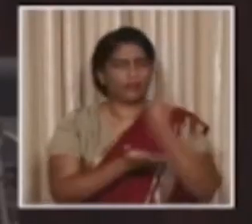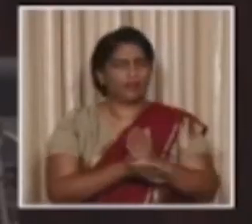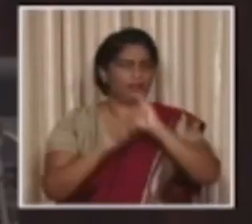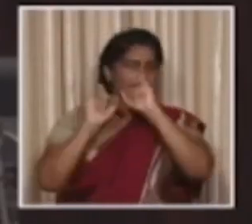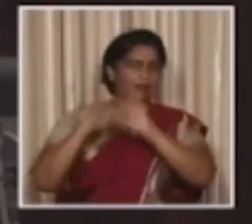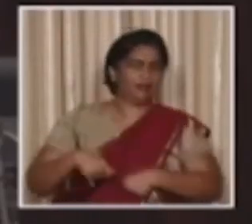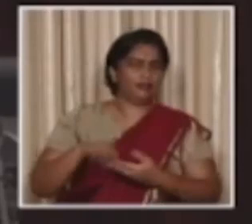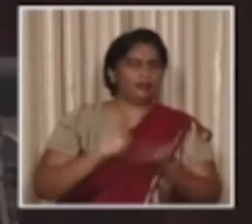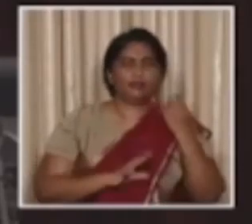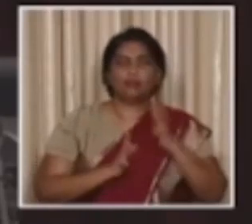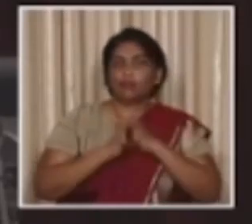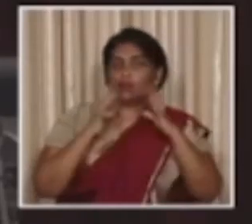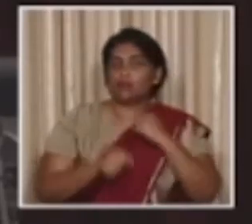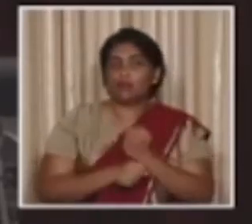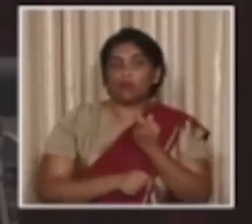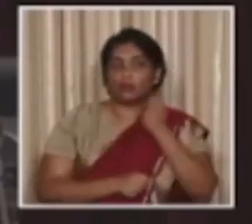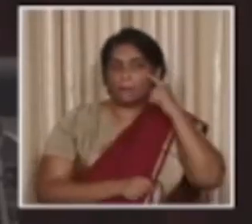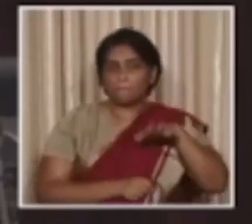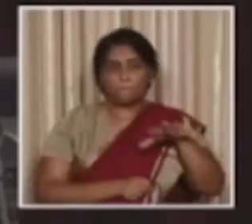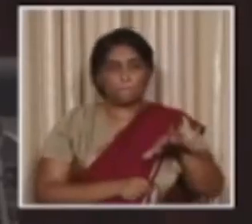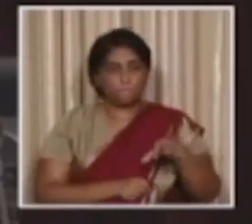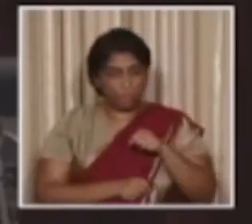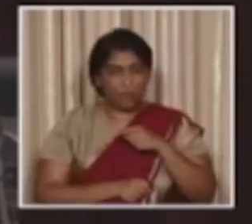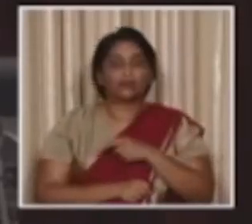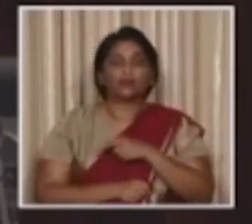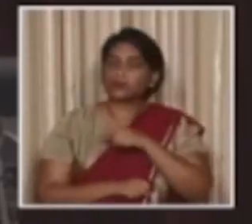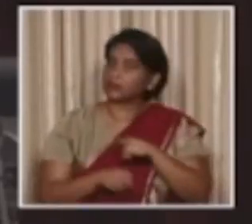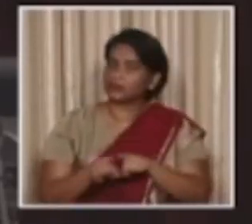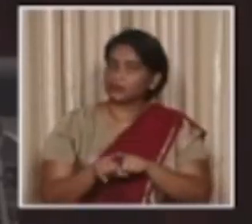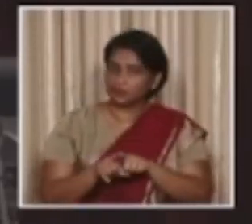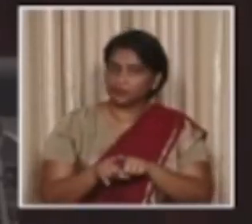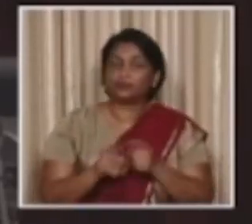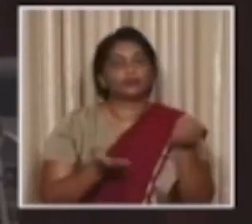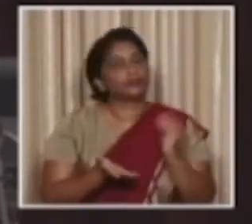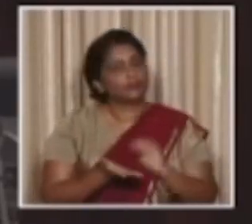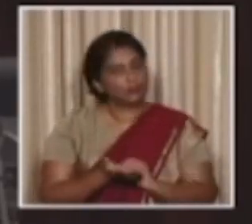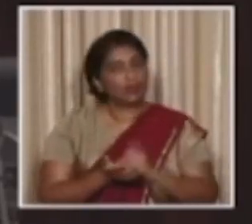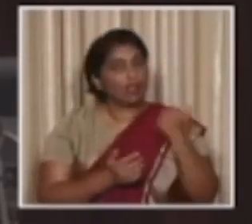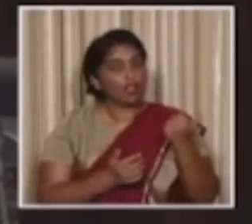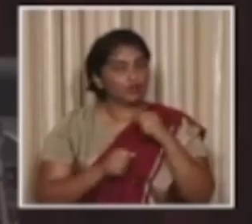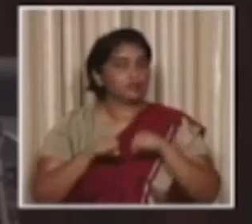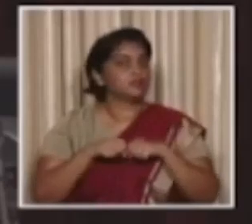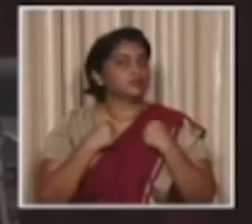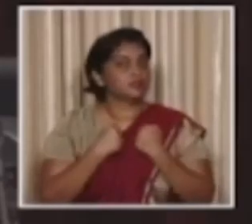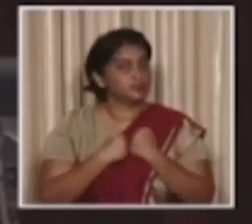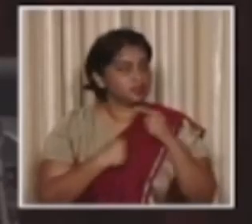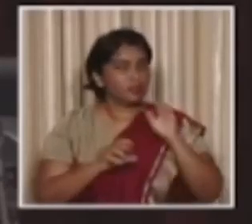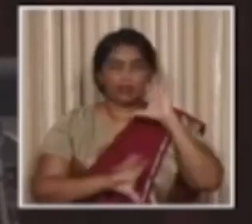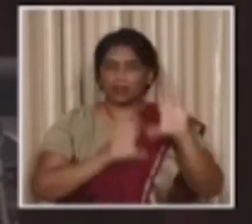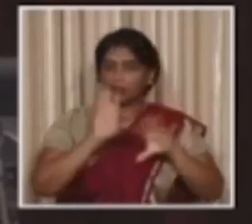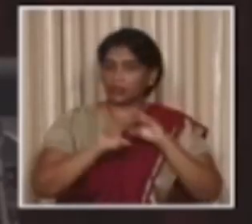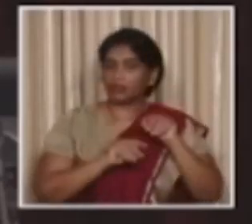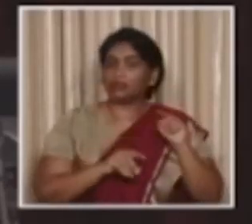ගිහිල්ලා ඒකේ විශාල රාජ්‍ය මුදලක් අවභාවිතා වෙලා තියෙනවා. ඒ වගේම නැවතවතාවත් අලුත් සමාගමකට මේ දත්ත